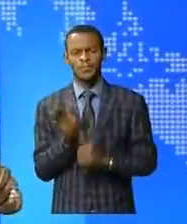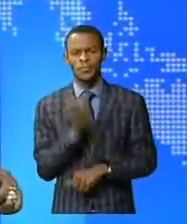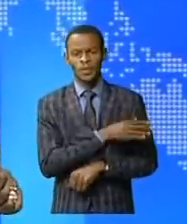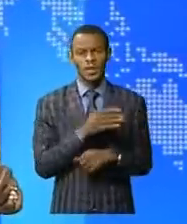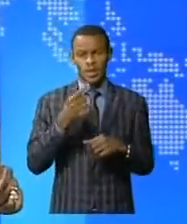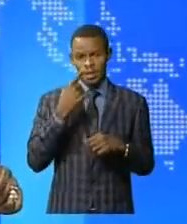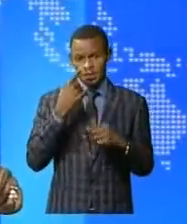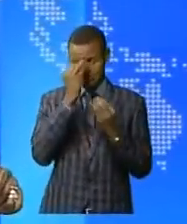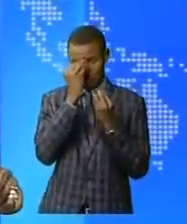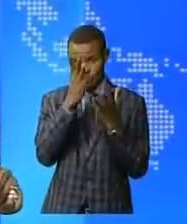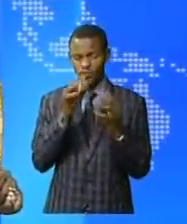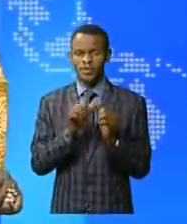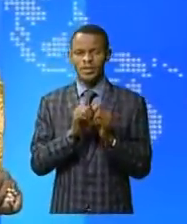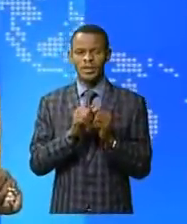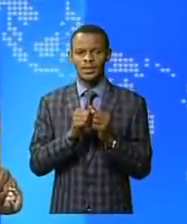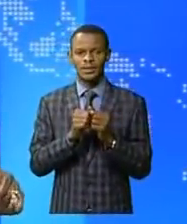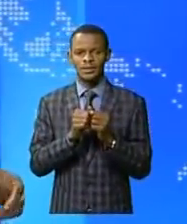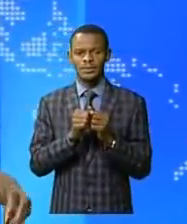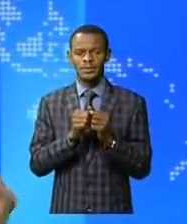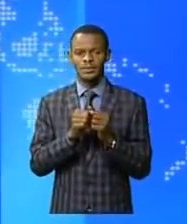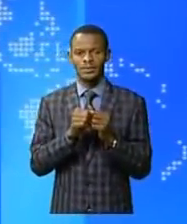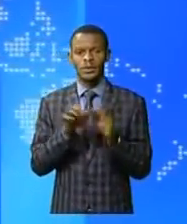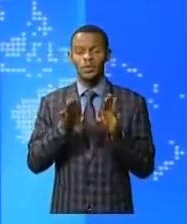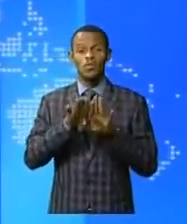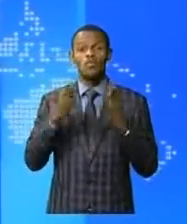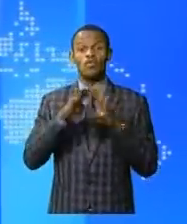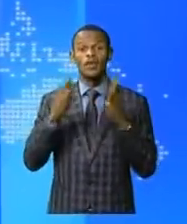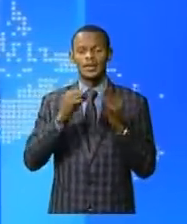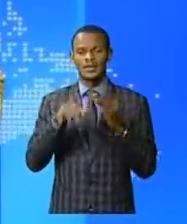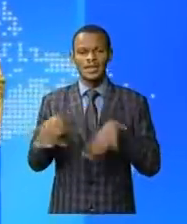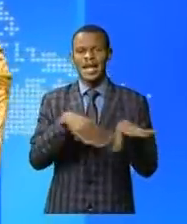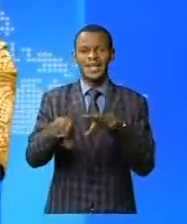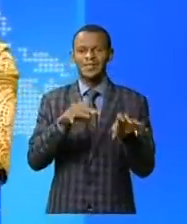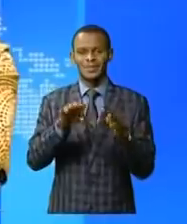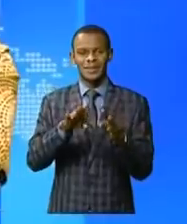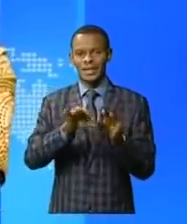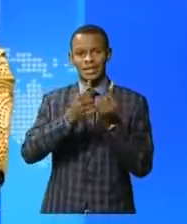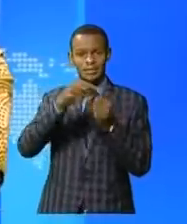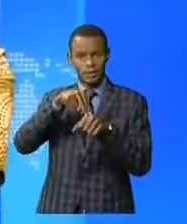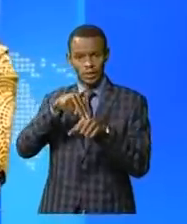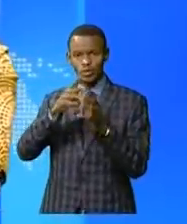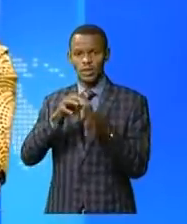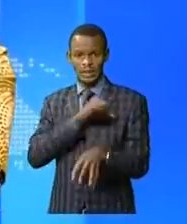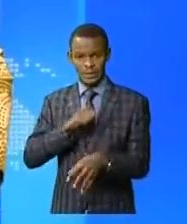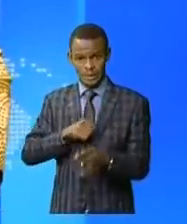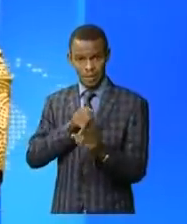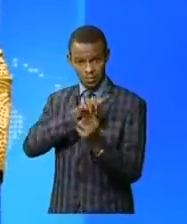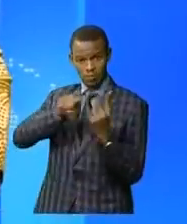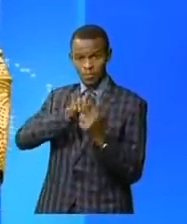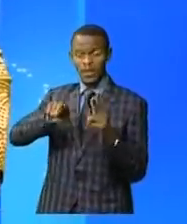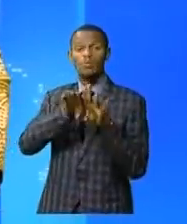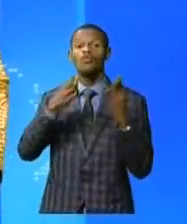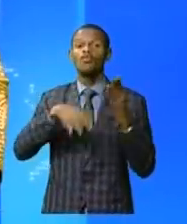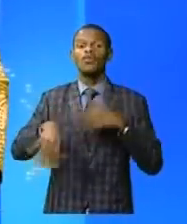la session de septembre essentiellement budgétaire s'est ouverte aujourd'hui dans les deux chambres du Parlement. Un seul point était à l'ordre du jour,